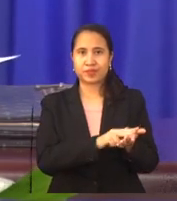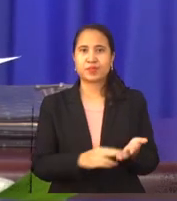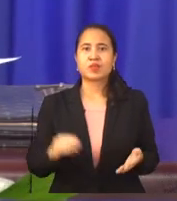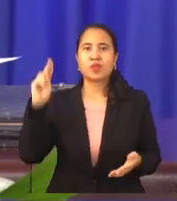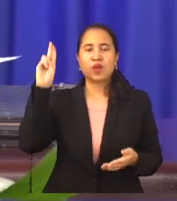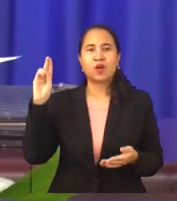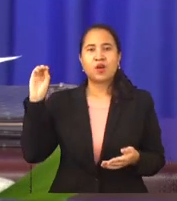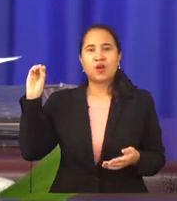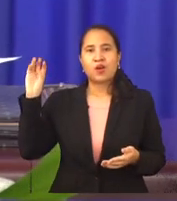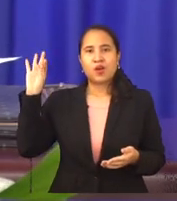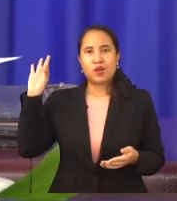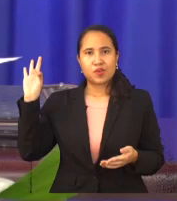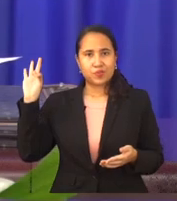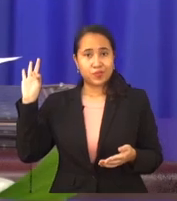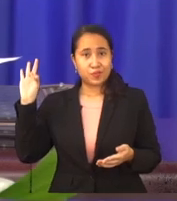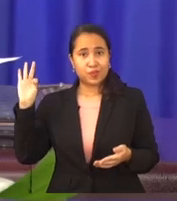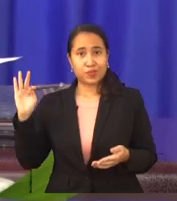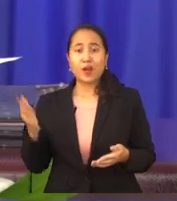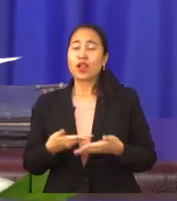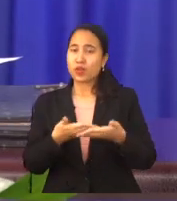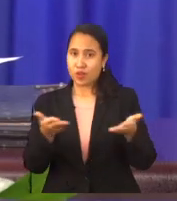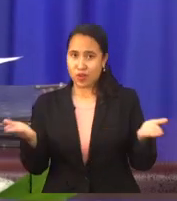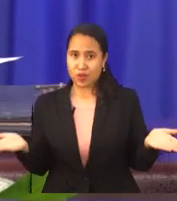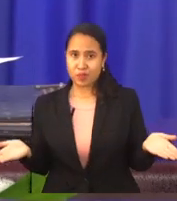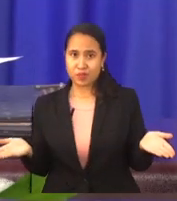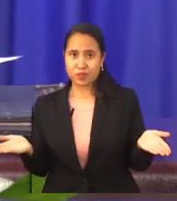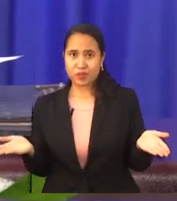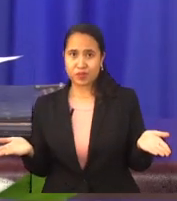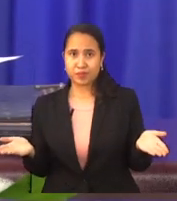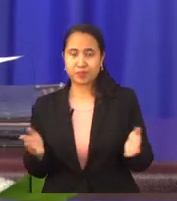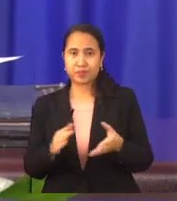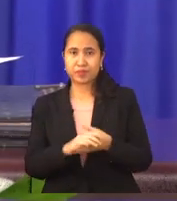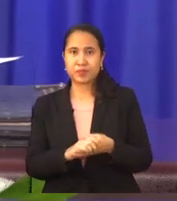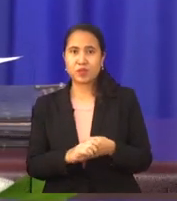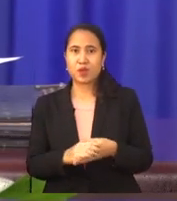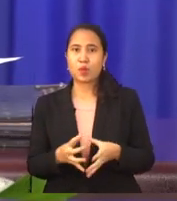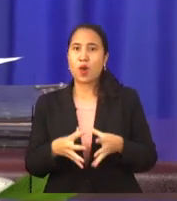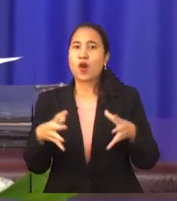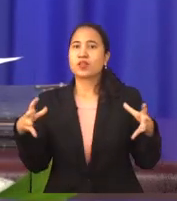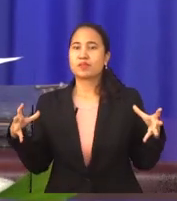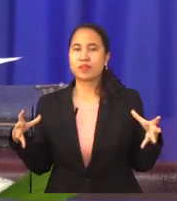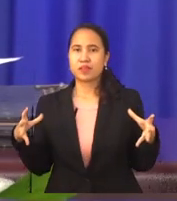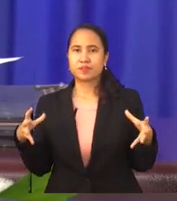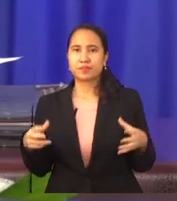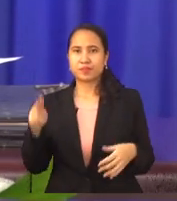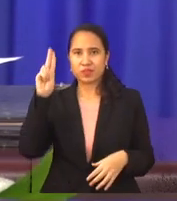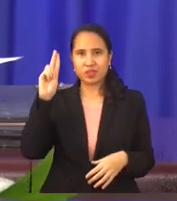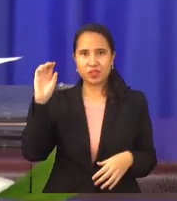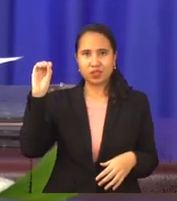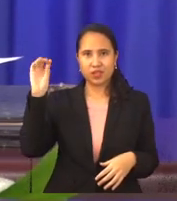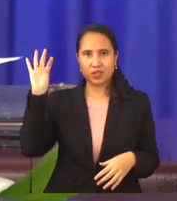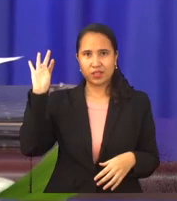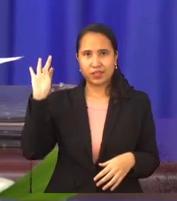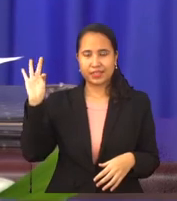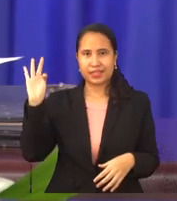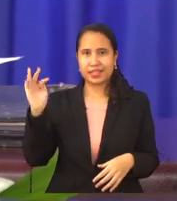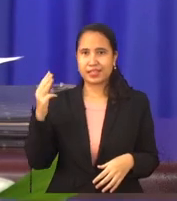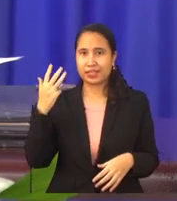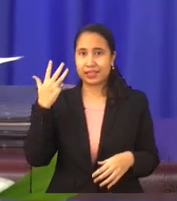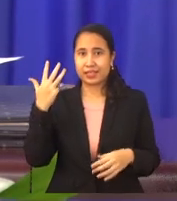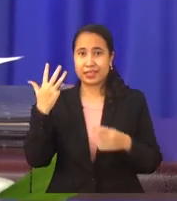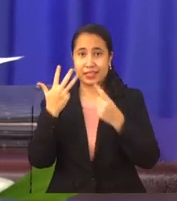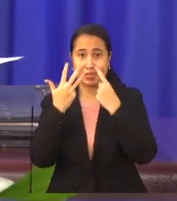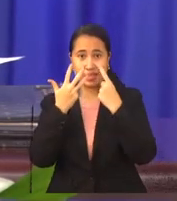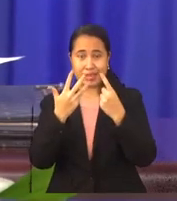hof, aan het hof wel ruimte om het verzoek ambtshalve uit te breiden. Het hof heeft ingevolge artikel 19